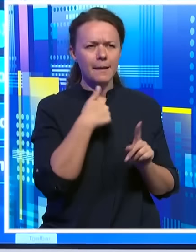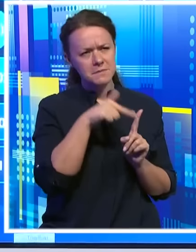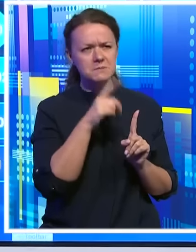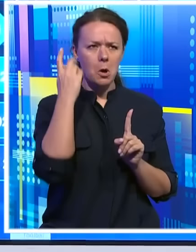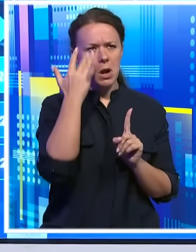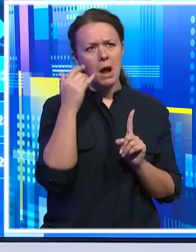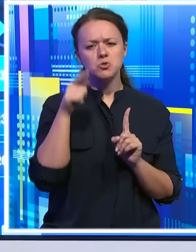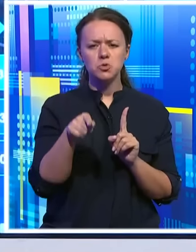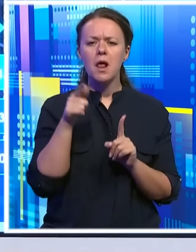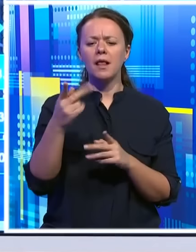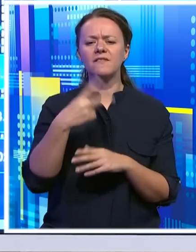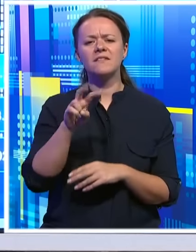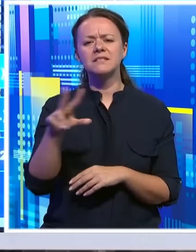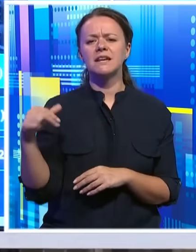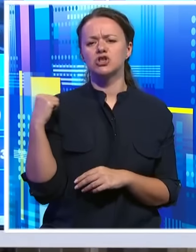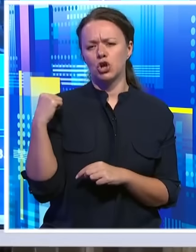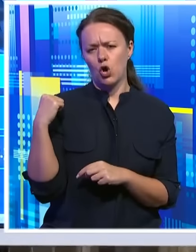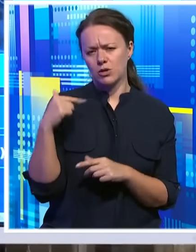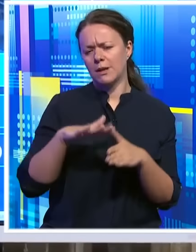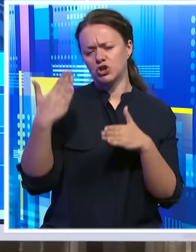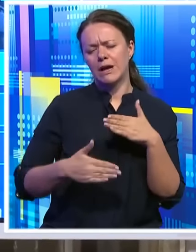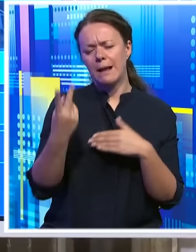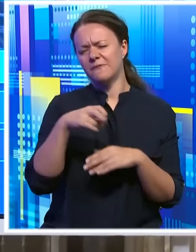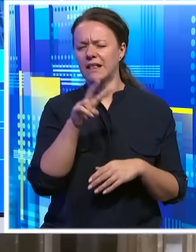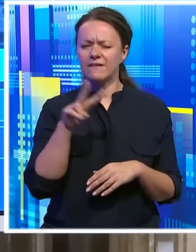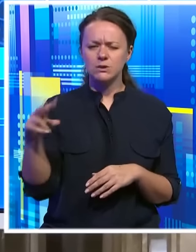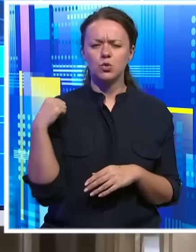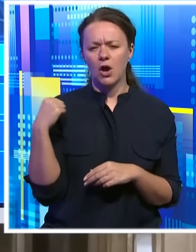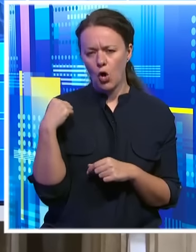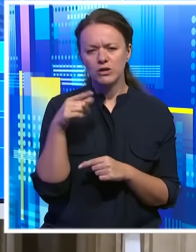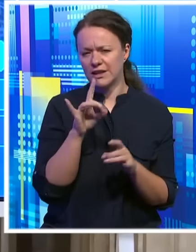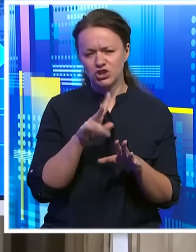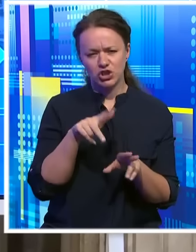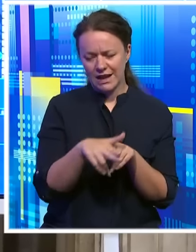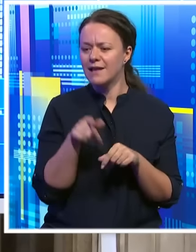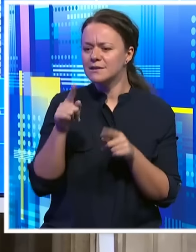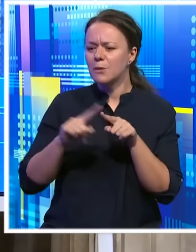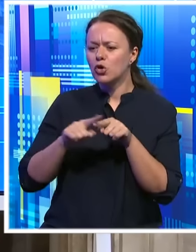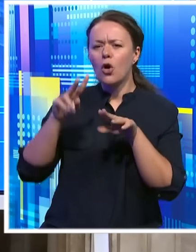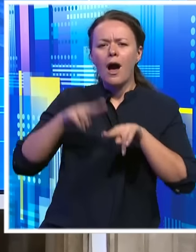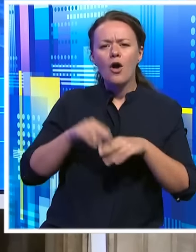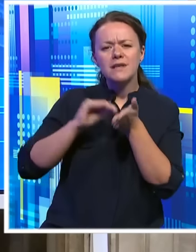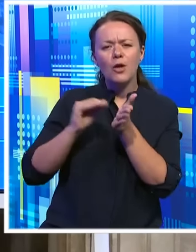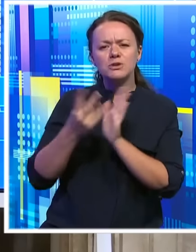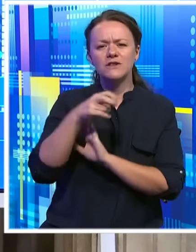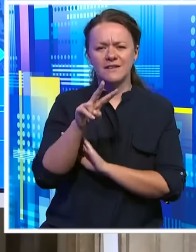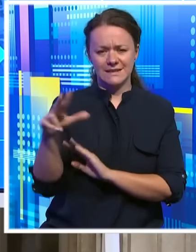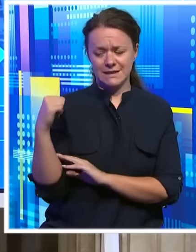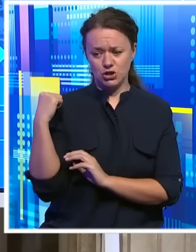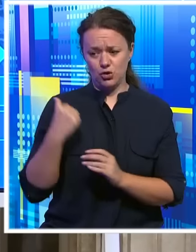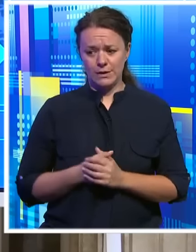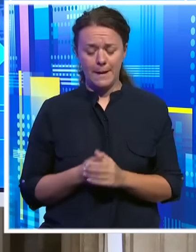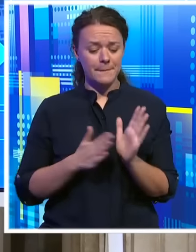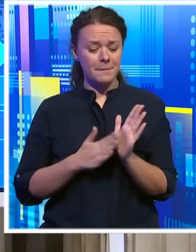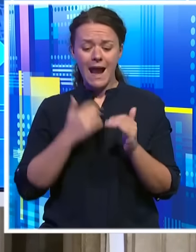2023. već nešto da radimo, i krajem 2022. pa ništa od toga nije bilo. Zato tu piše 23. Ukoliko bismo vadili po